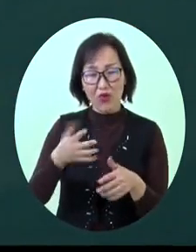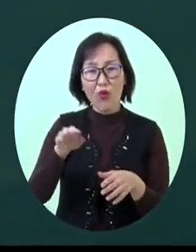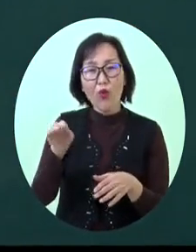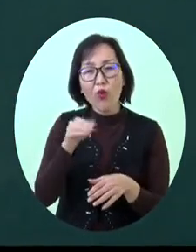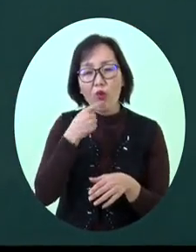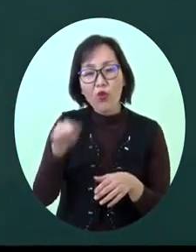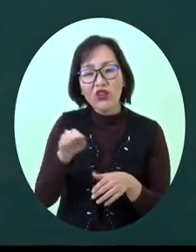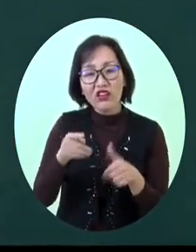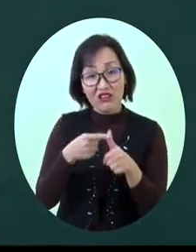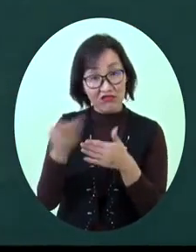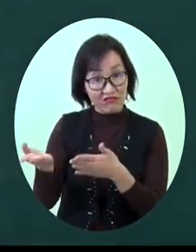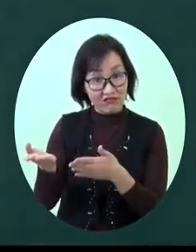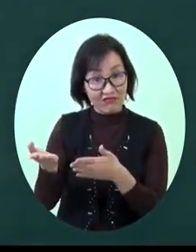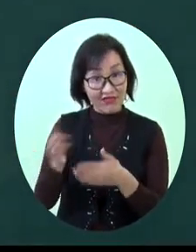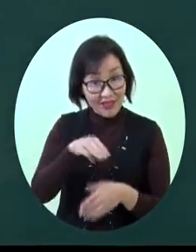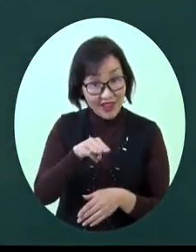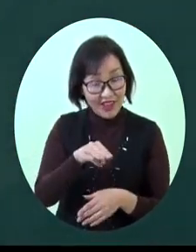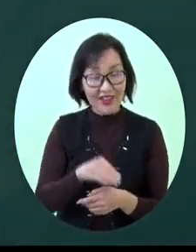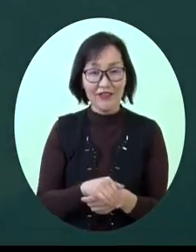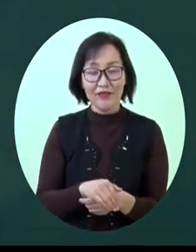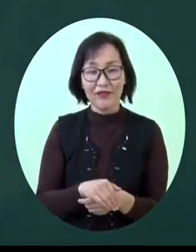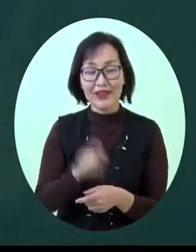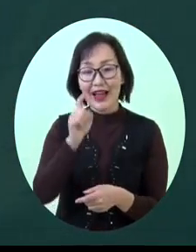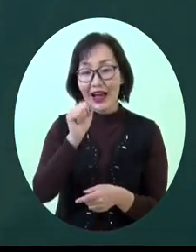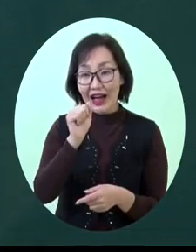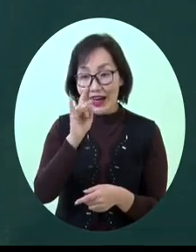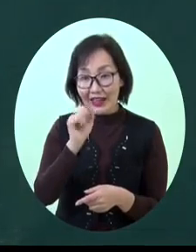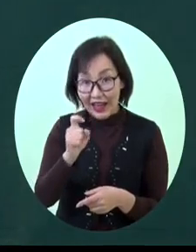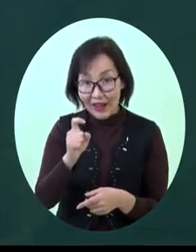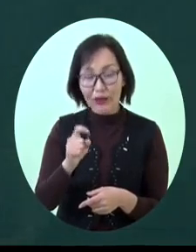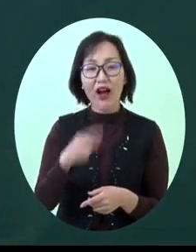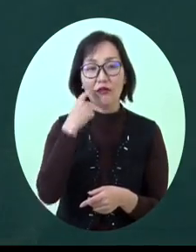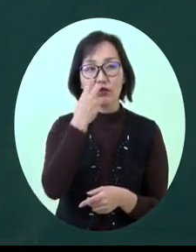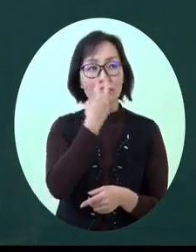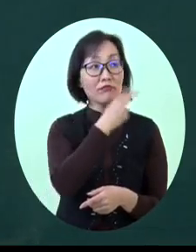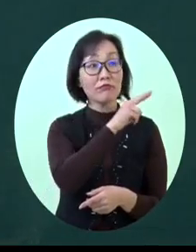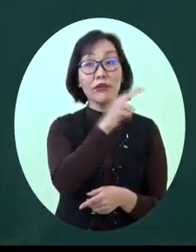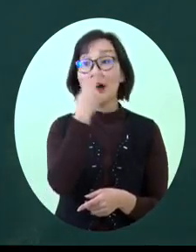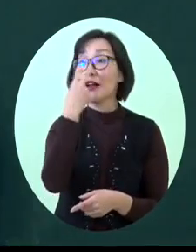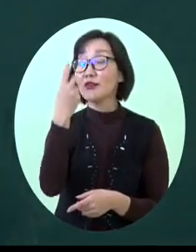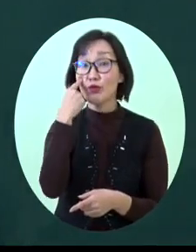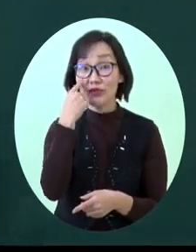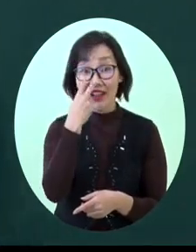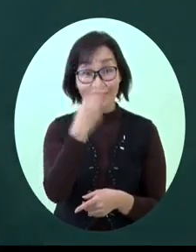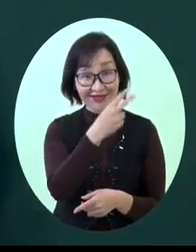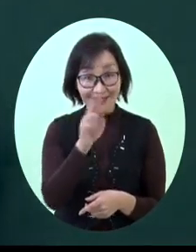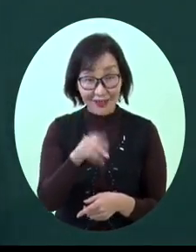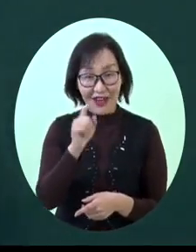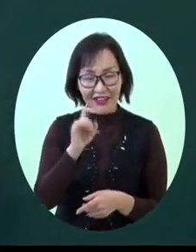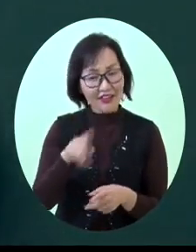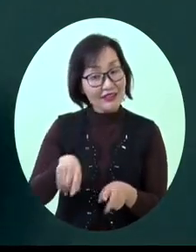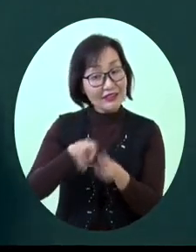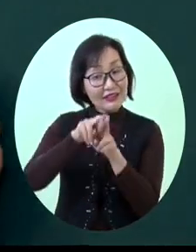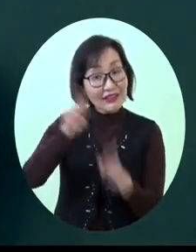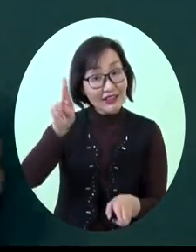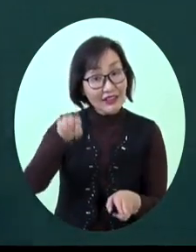энэ маань хулганыг илэрхийлж байгаа. А харин харах гэвэл үзэж харахын харах учраас